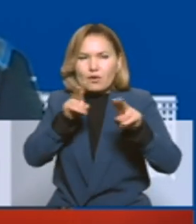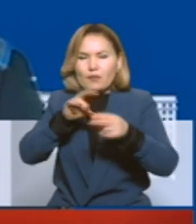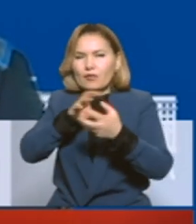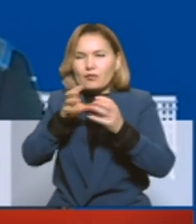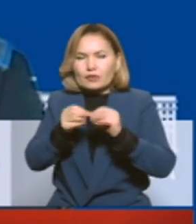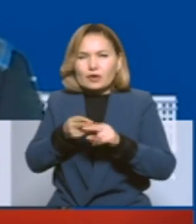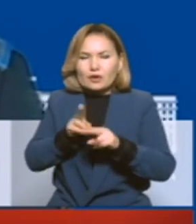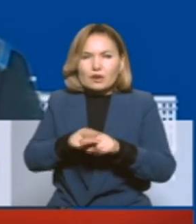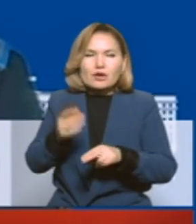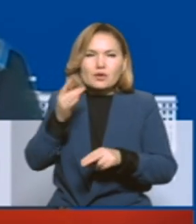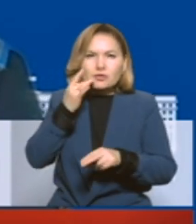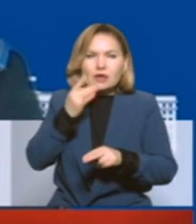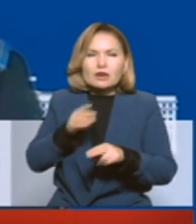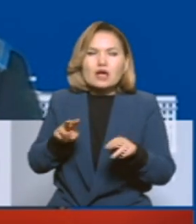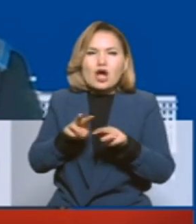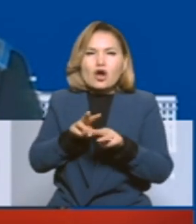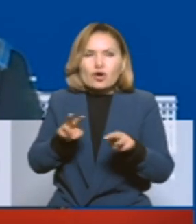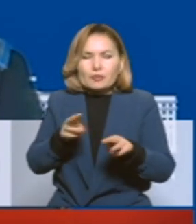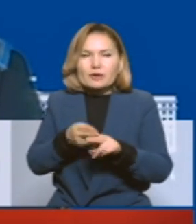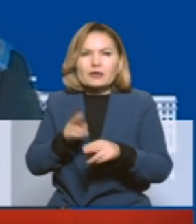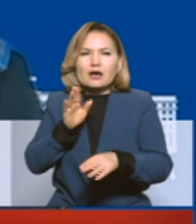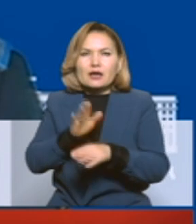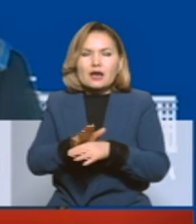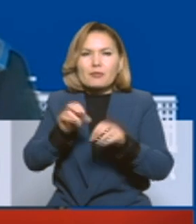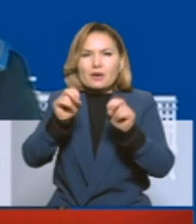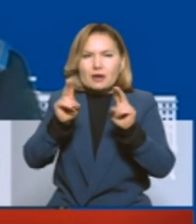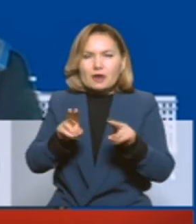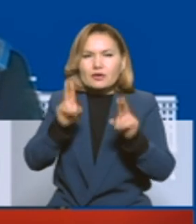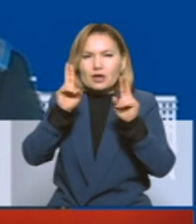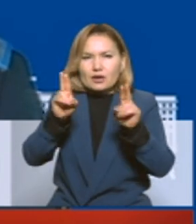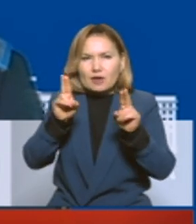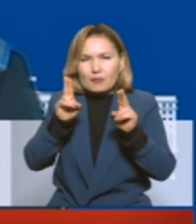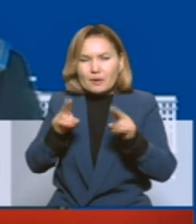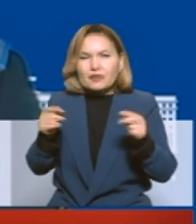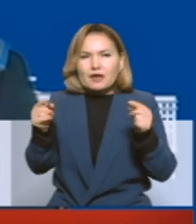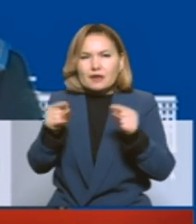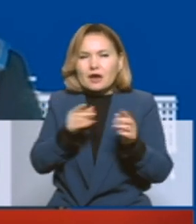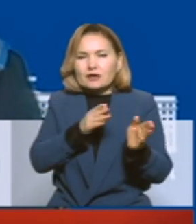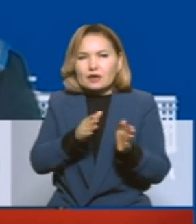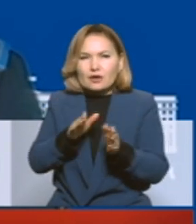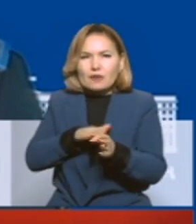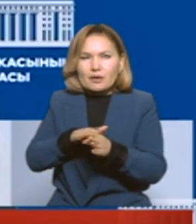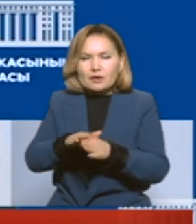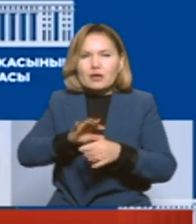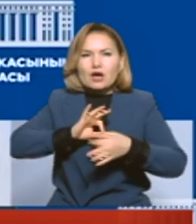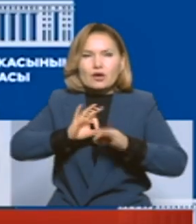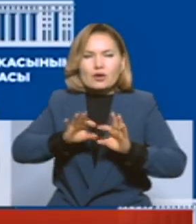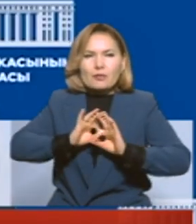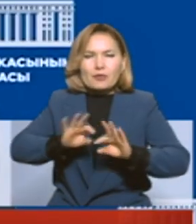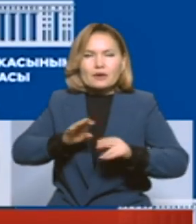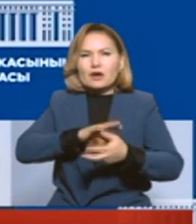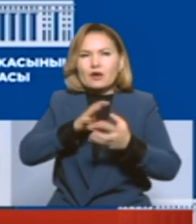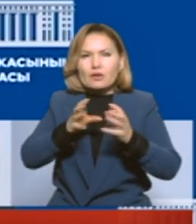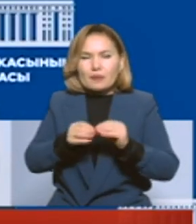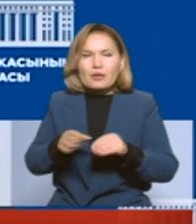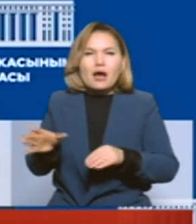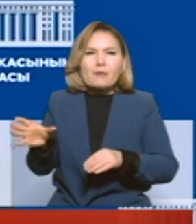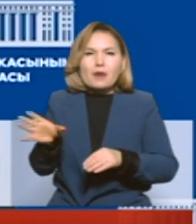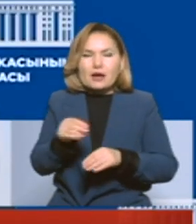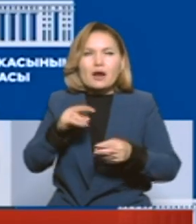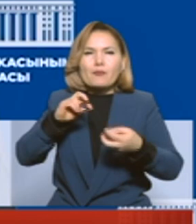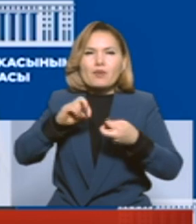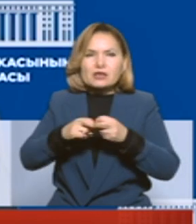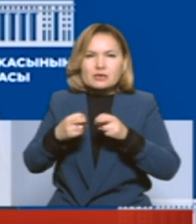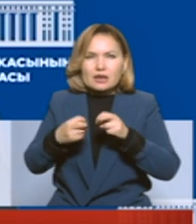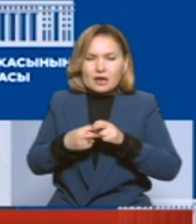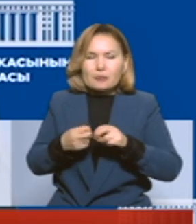алгоритмі үкіметтің қаулысымен бекітілген арнайы ережелермен нақты реттелгенін түсіндіреміз. Құқықтық сипаттағы барлық мәселелер